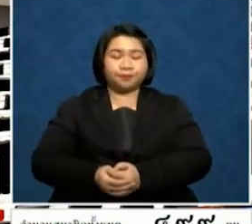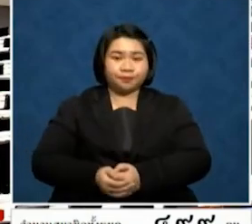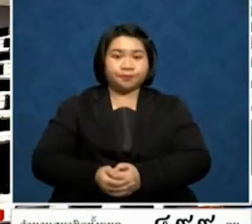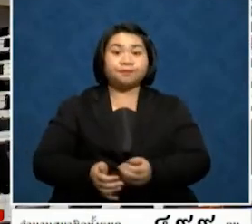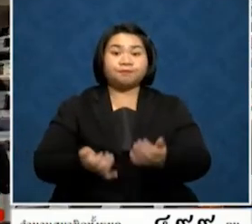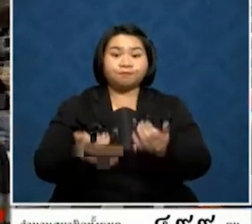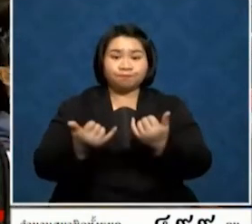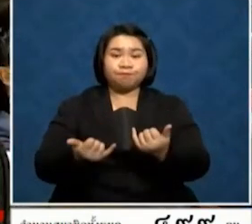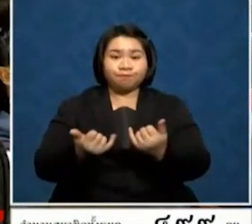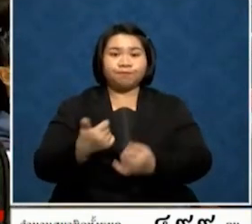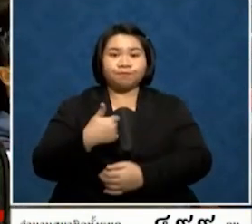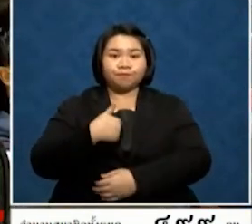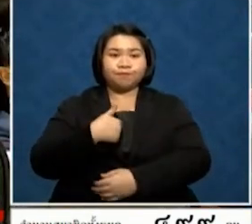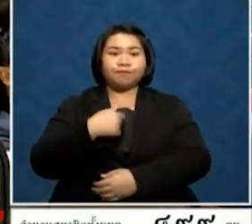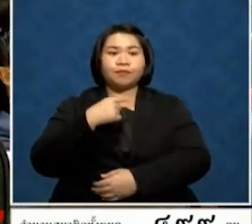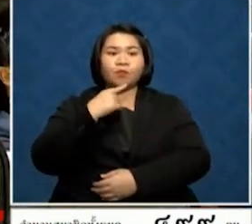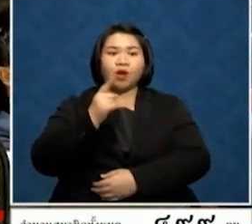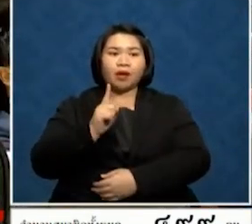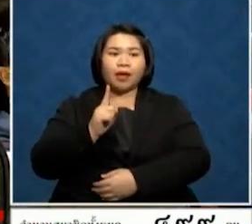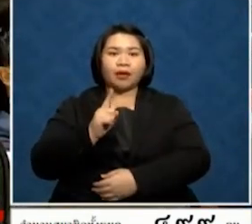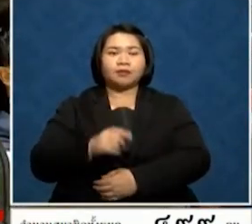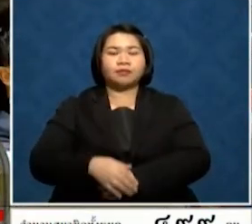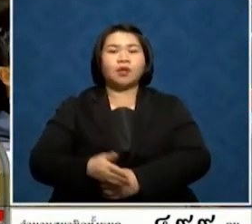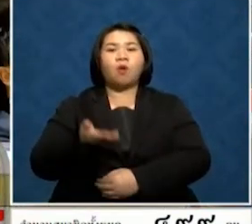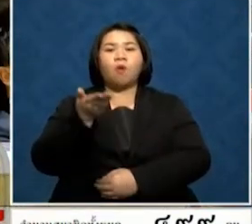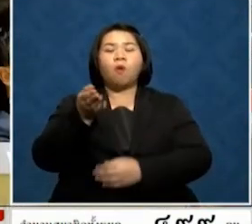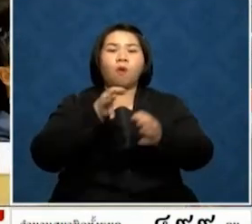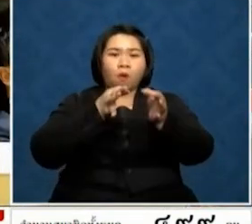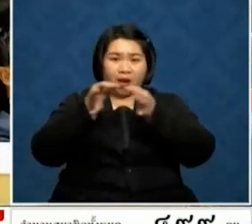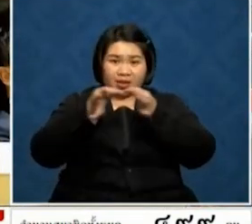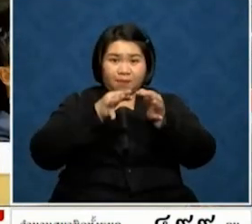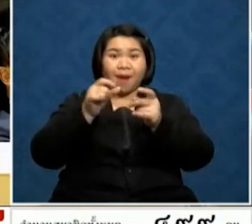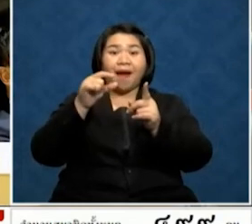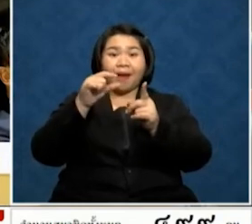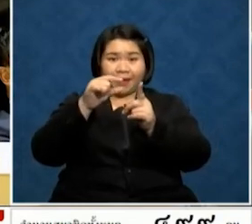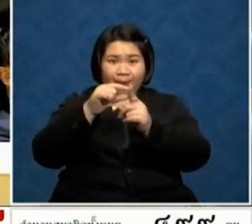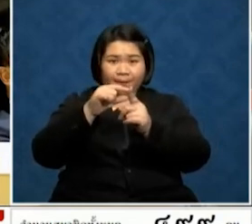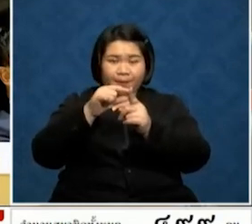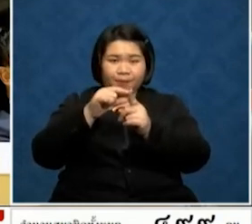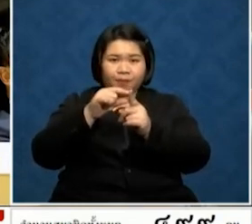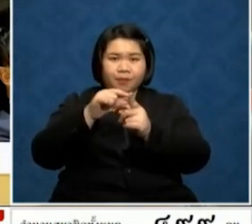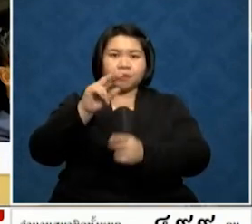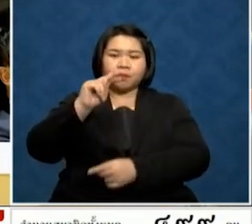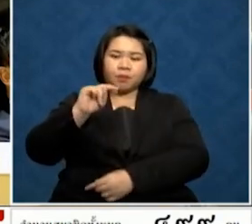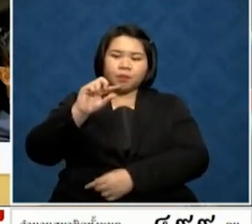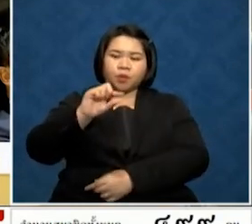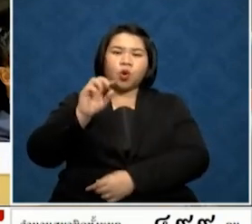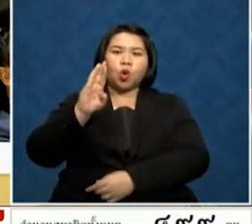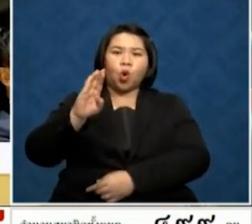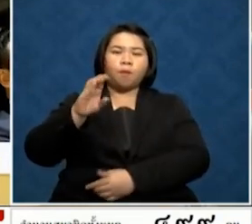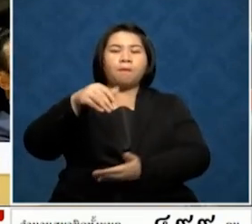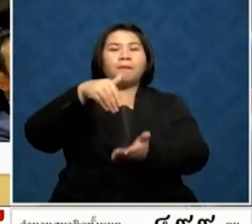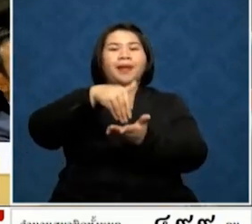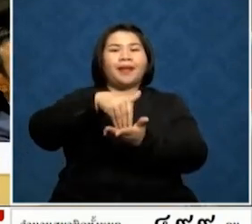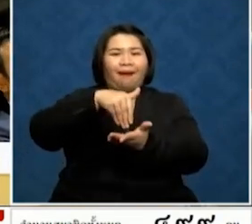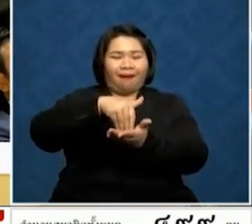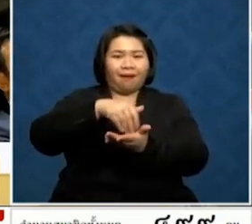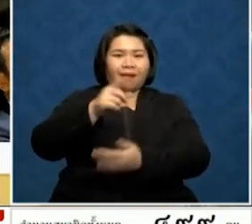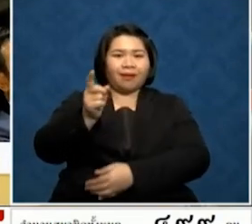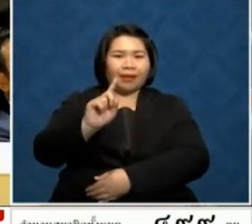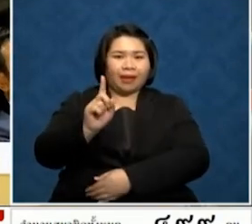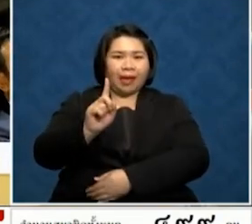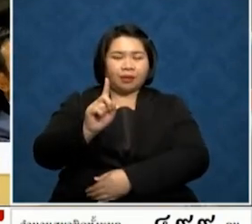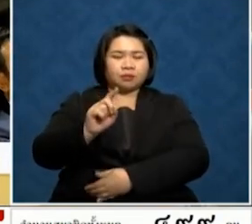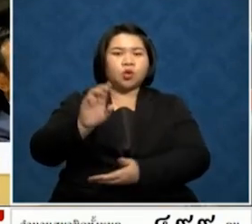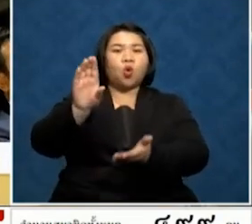ก่อนอื่นเลยวันนี้นะคะดิฉันต้องขออธิบายถึงคำว่างบกลางก่อนนะคะงบกลางเนี่ยจริงๆแล้วเป็น